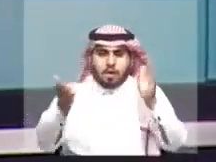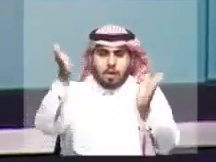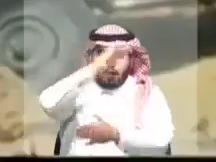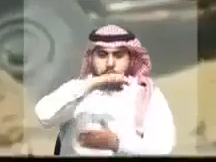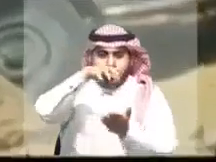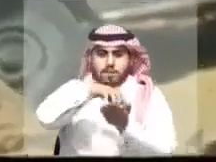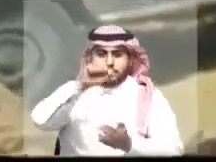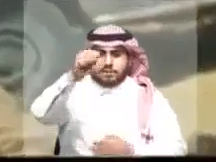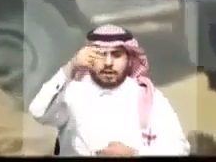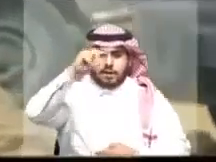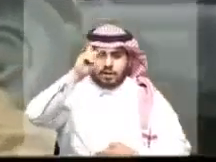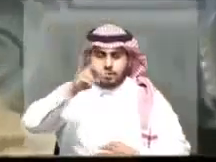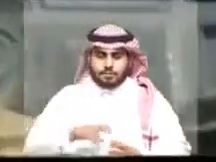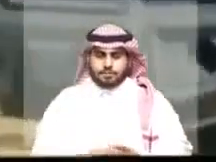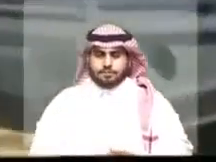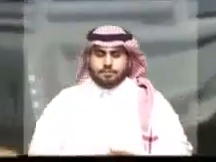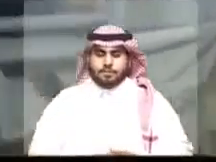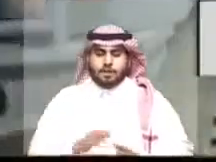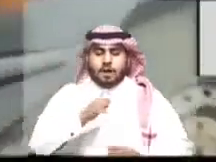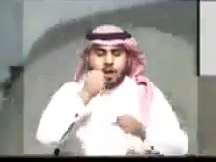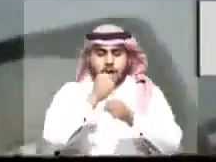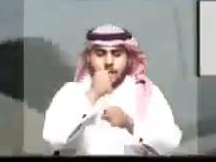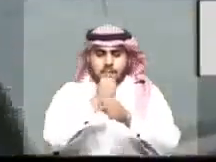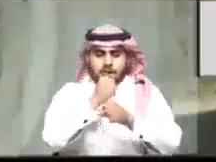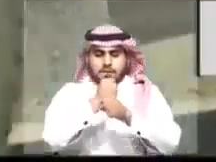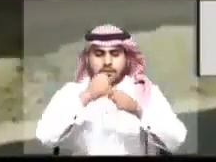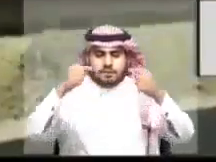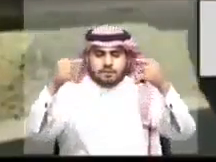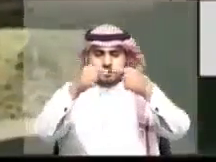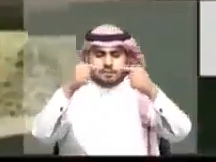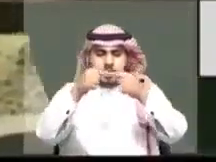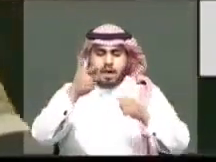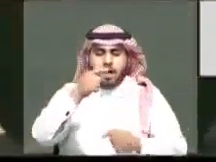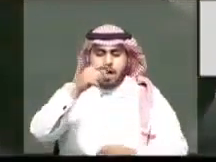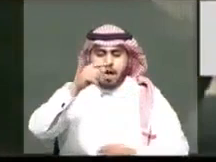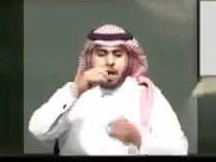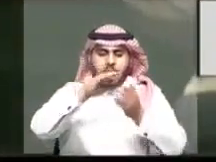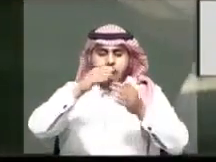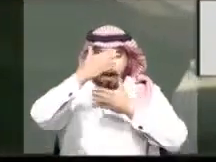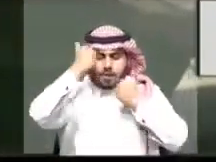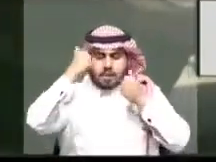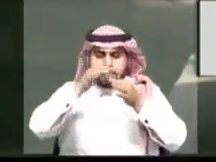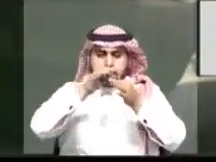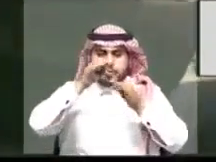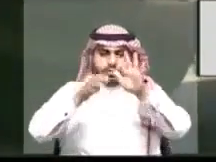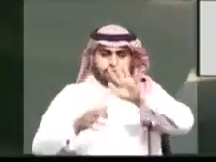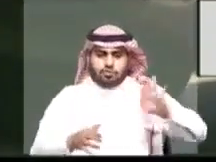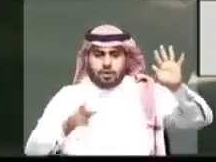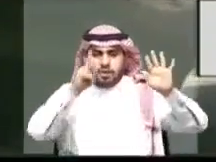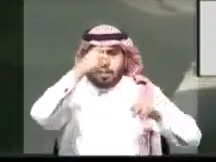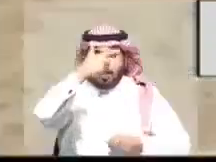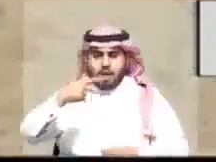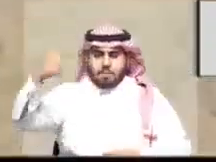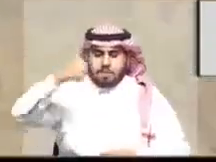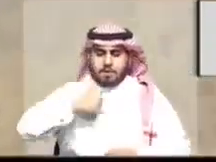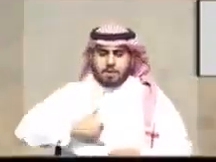صعدة. ضمن جهود مستمرة لملاحقة عناصر تنظيم القاعدة الإرهابي في مناطق شرق وغرب